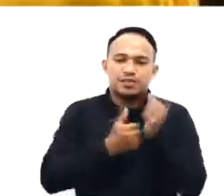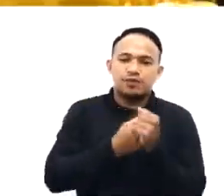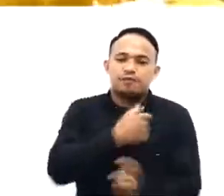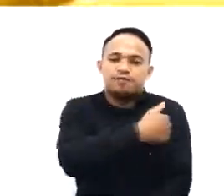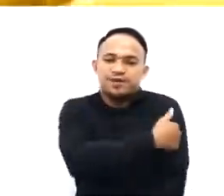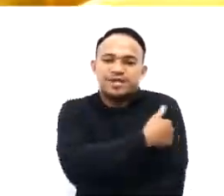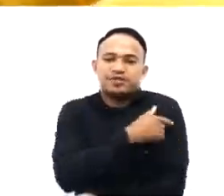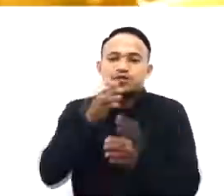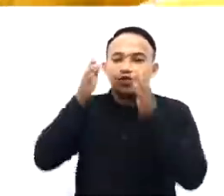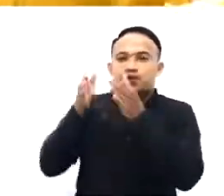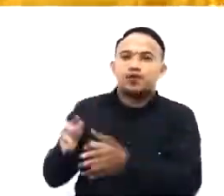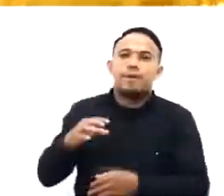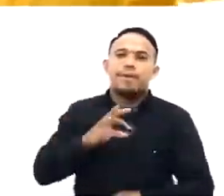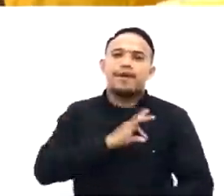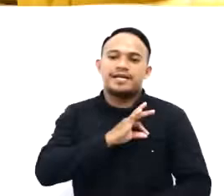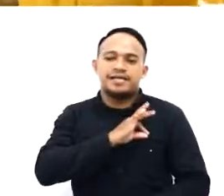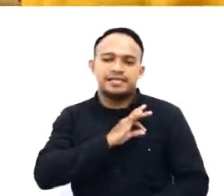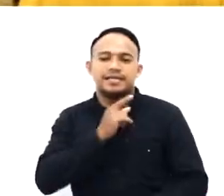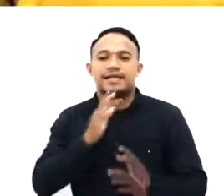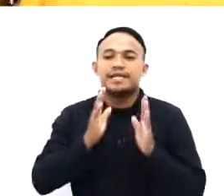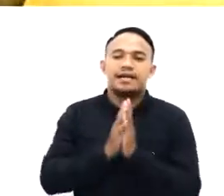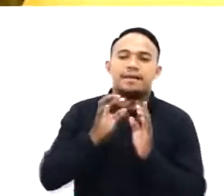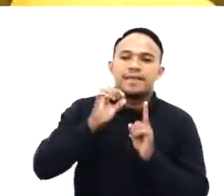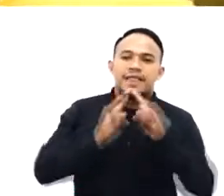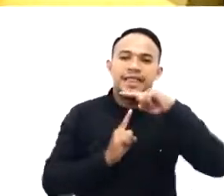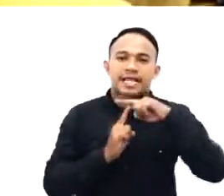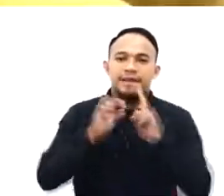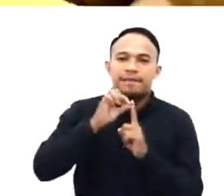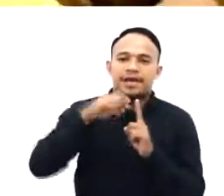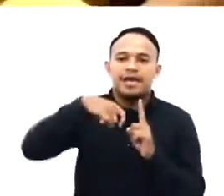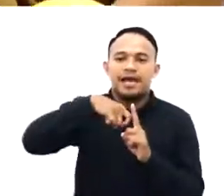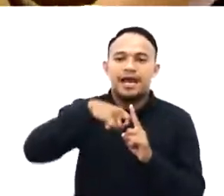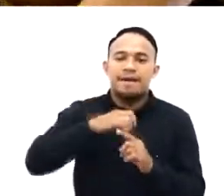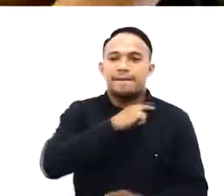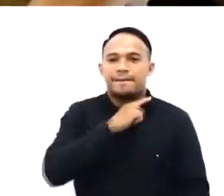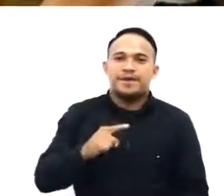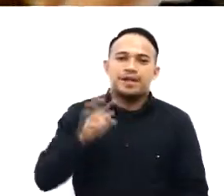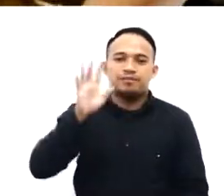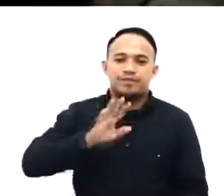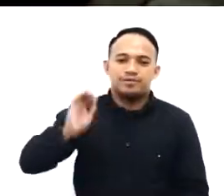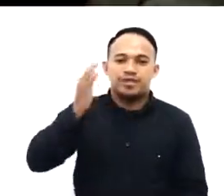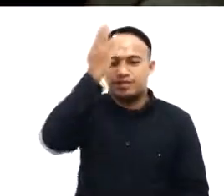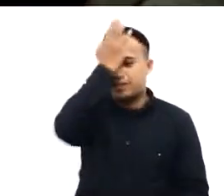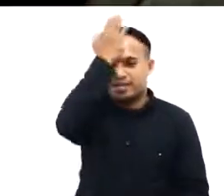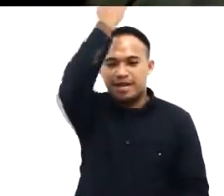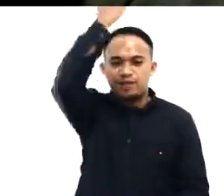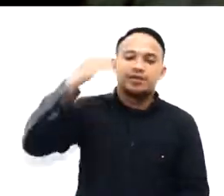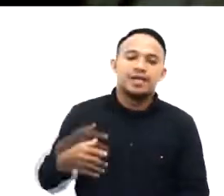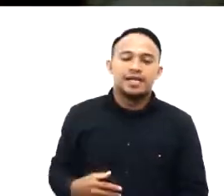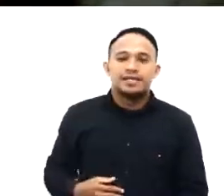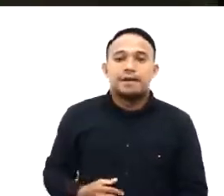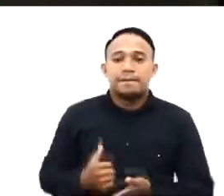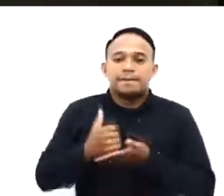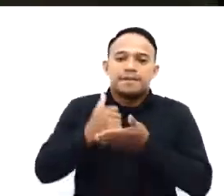Gubernur tinjau vaksinasi khusus PNS dan TPK Pemprov Gorontalo.